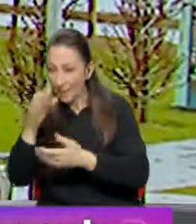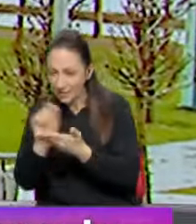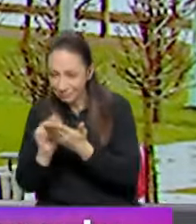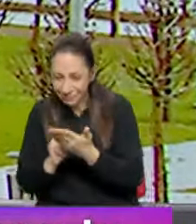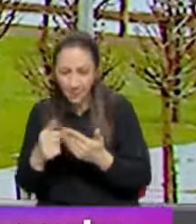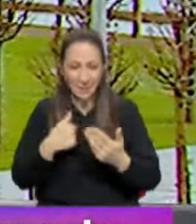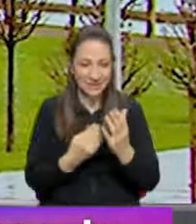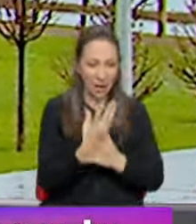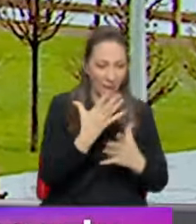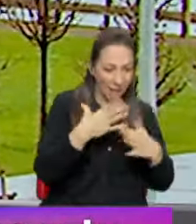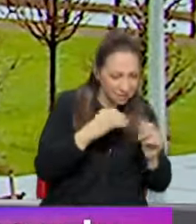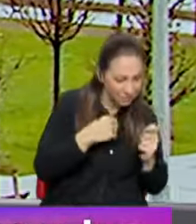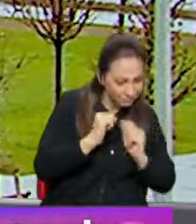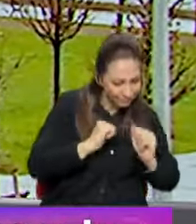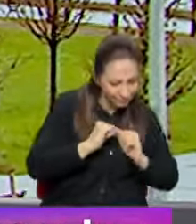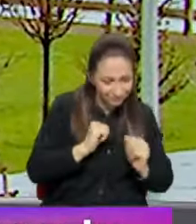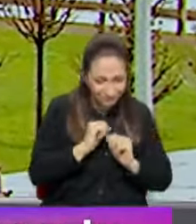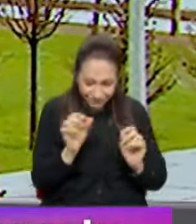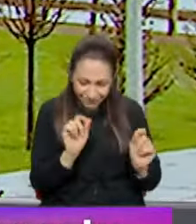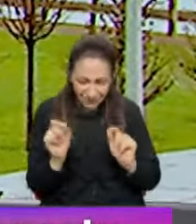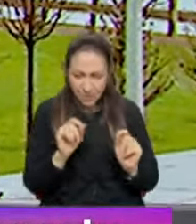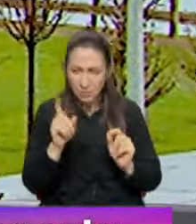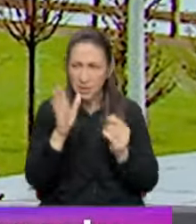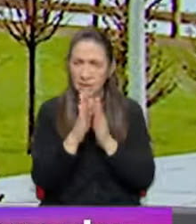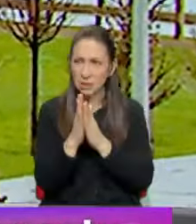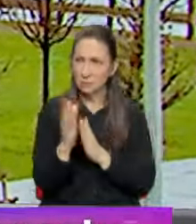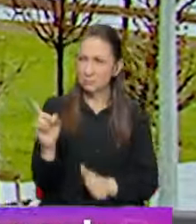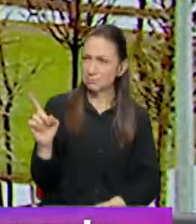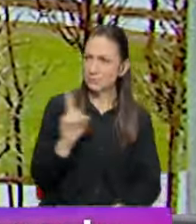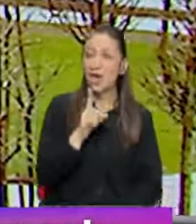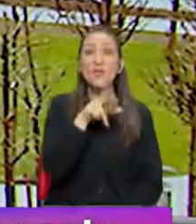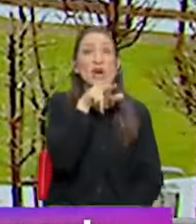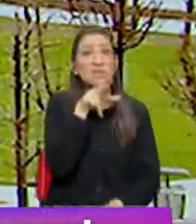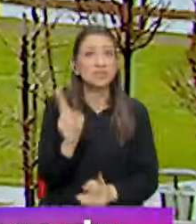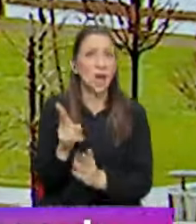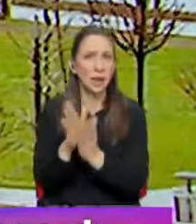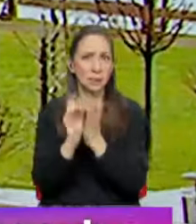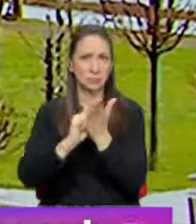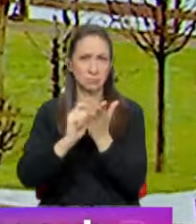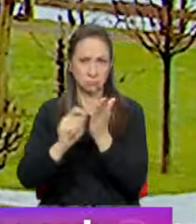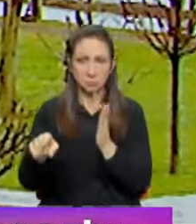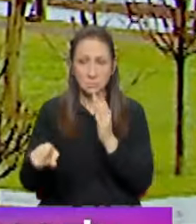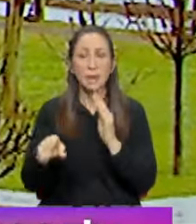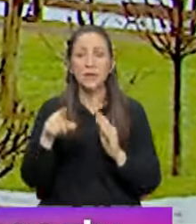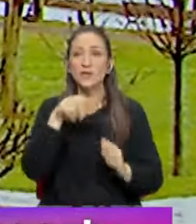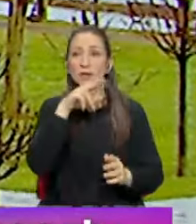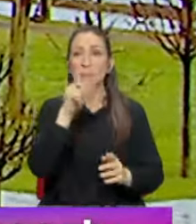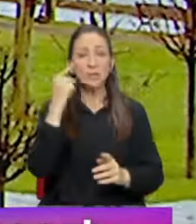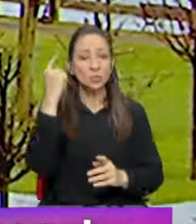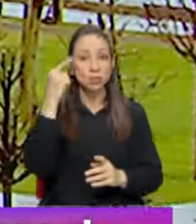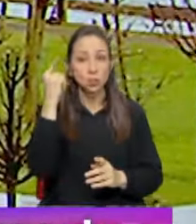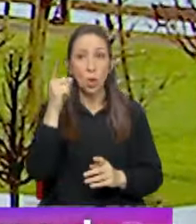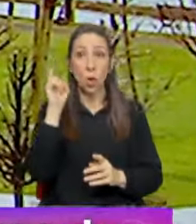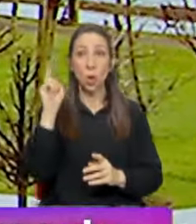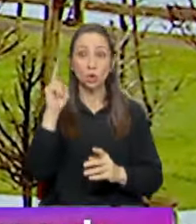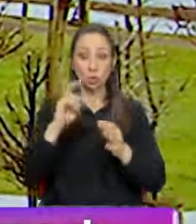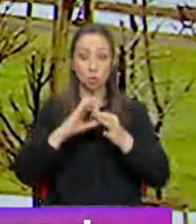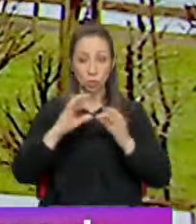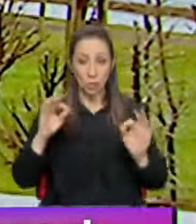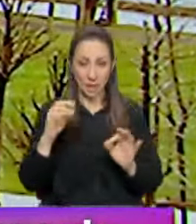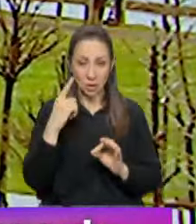sabah yayınla hazırlık yapıyordum. Elinde bir kitap Fransızca ve o Fransızca kitapta bir düşünür onun